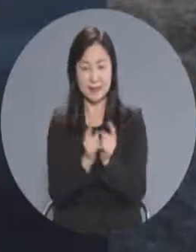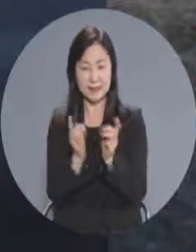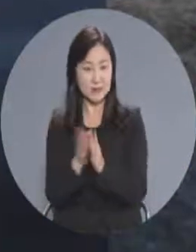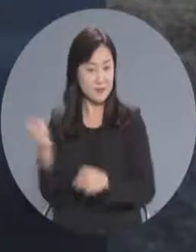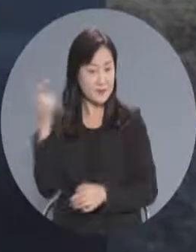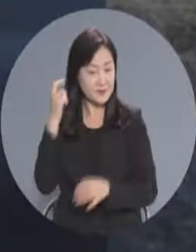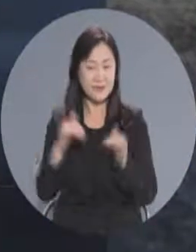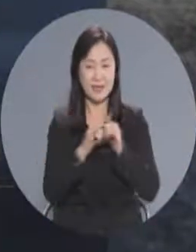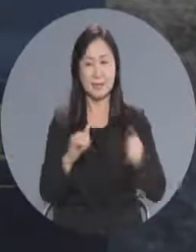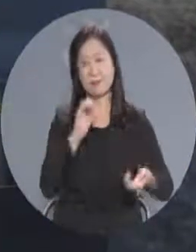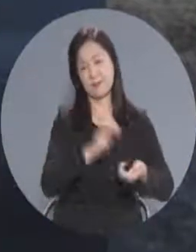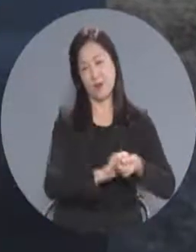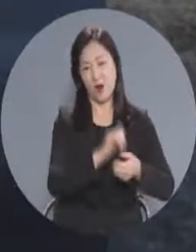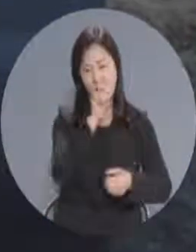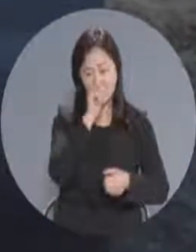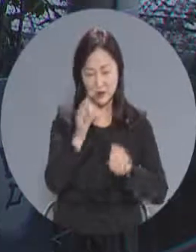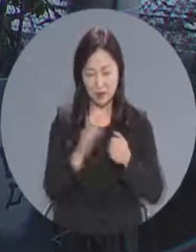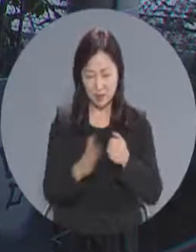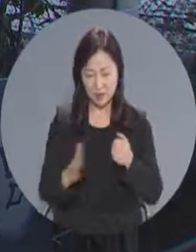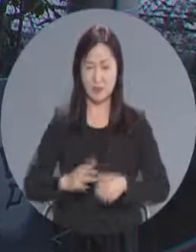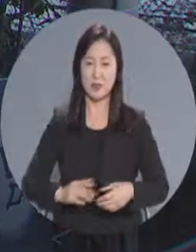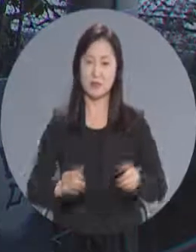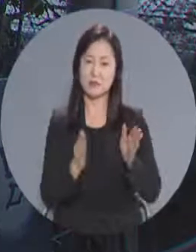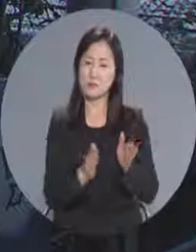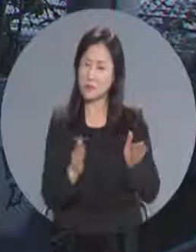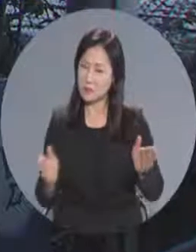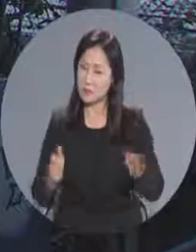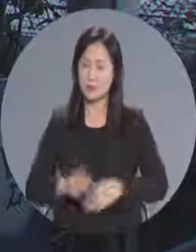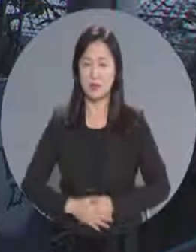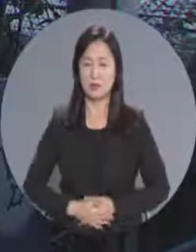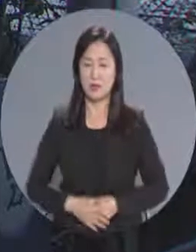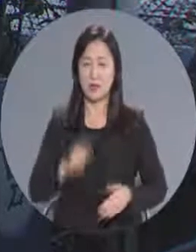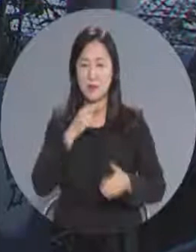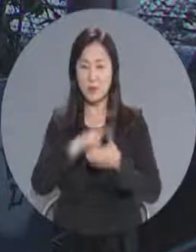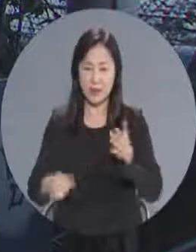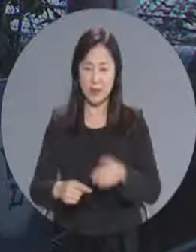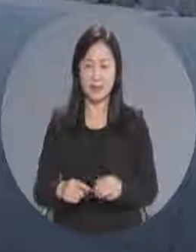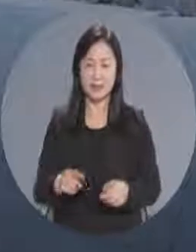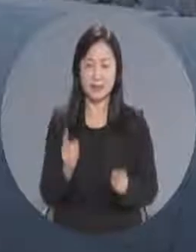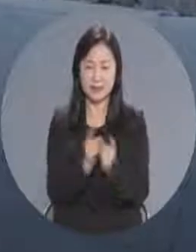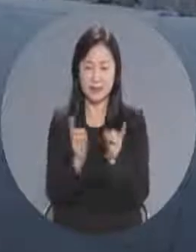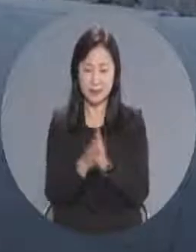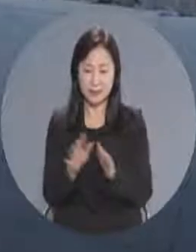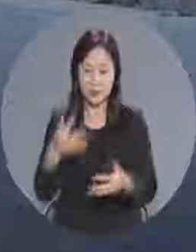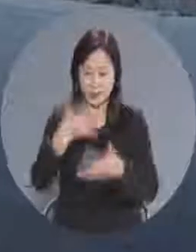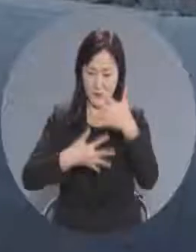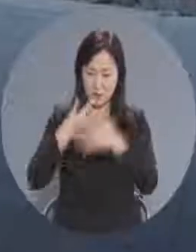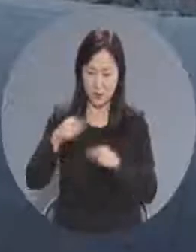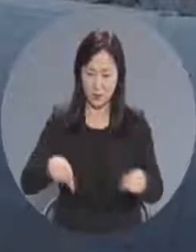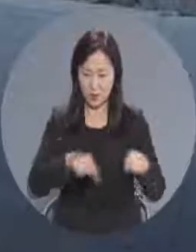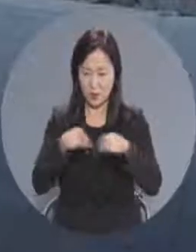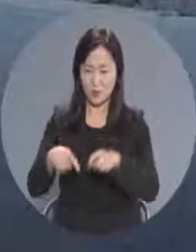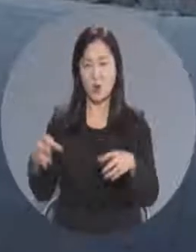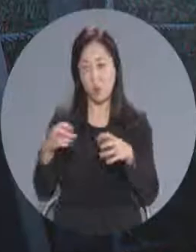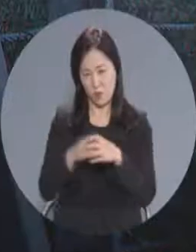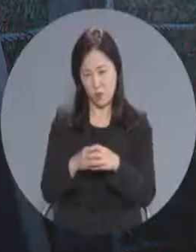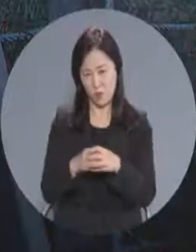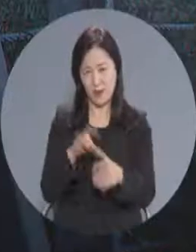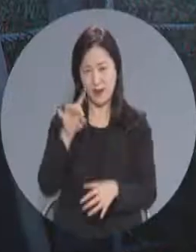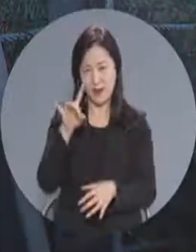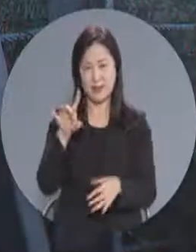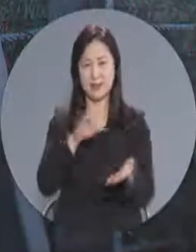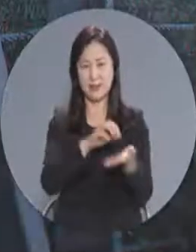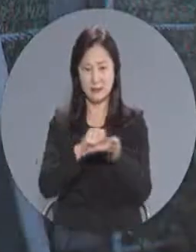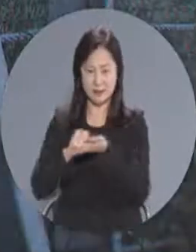전해들은 사람으로 한정됐던 사건 증거의 범위가 피해 당사자의 영상이나 녹음까지로 확대된 점이 사실상 유일한